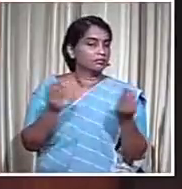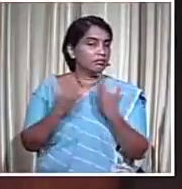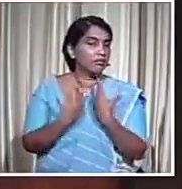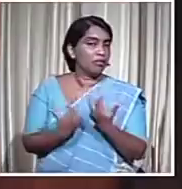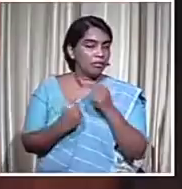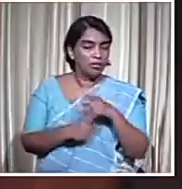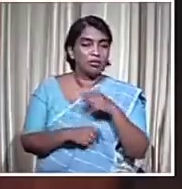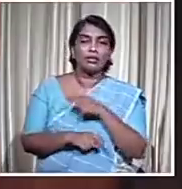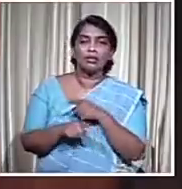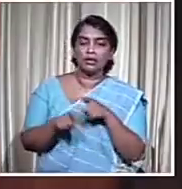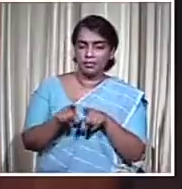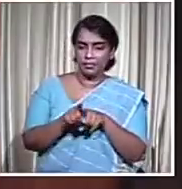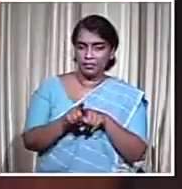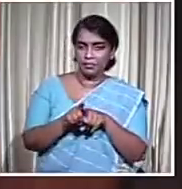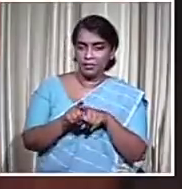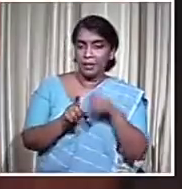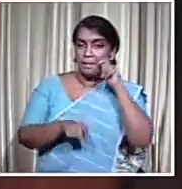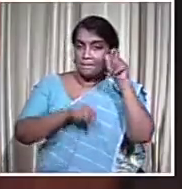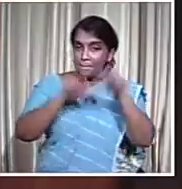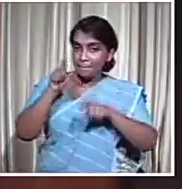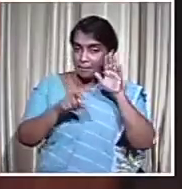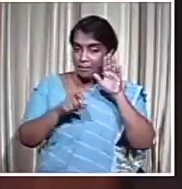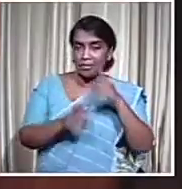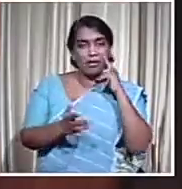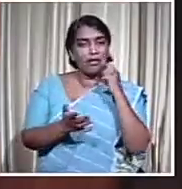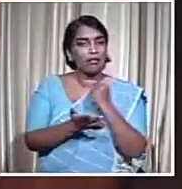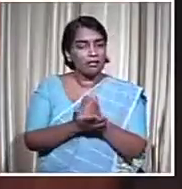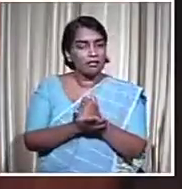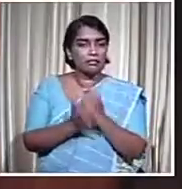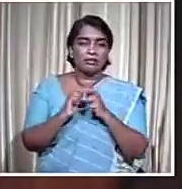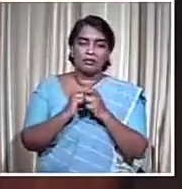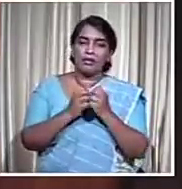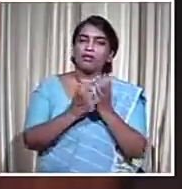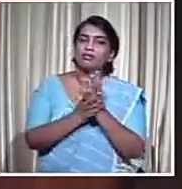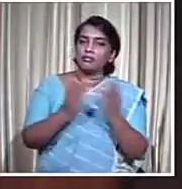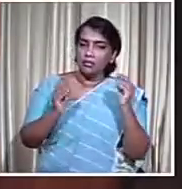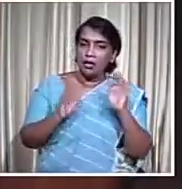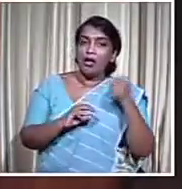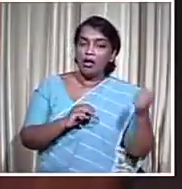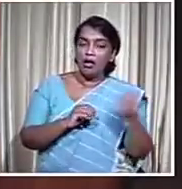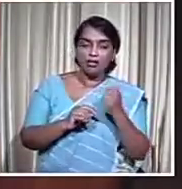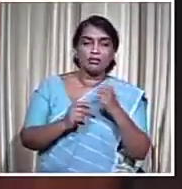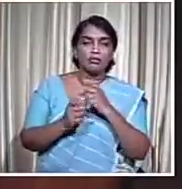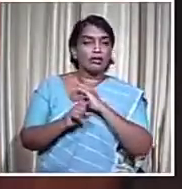துயர் களையப்படும் என்று நான் நம்புகின்றேன். அதற்கான கலாச்சாரத்தை